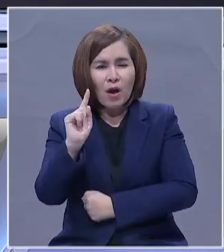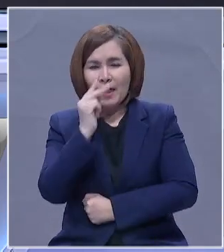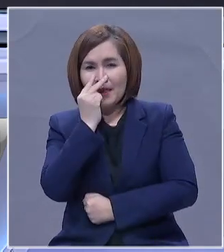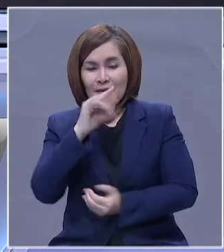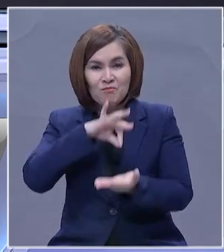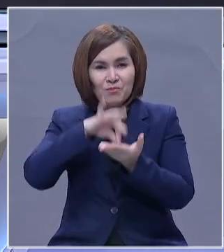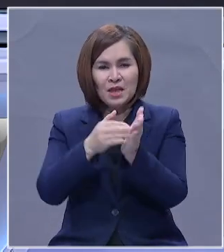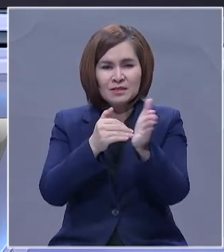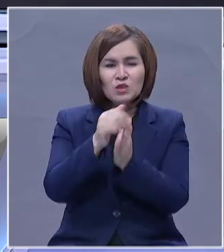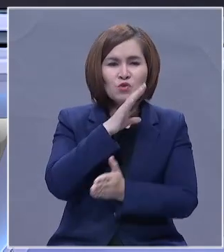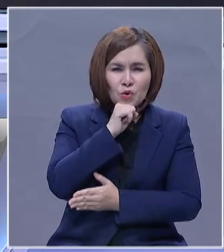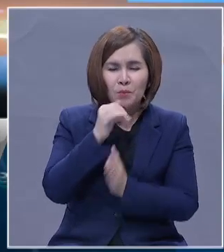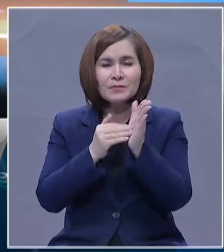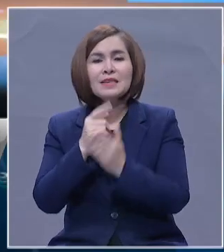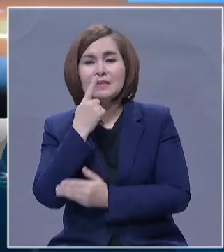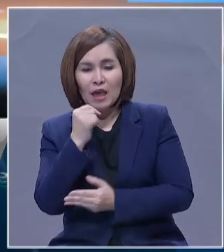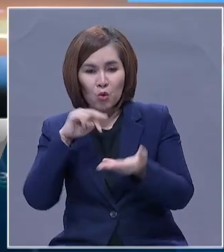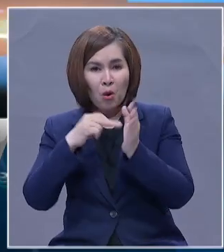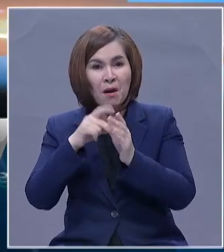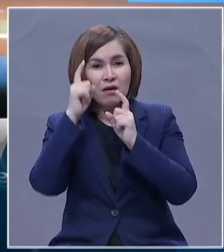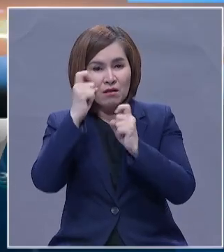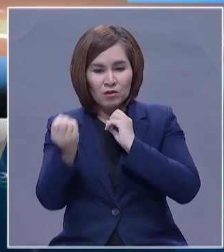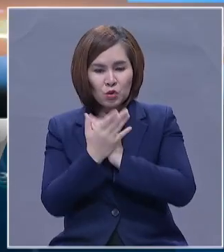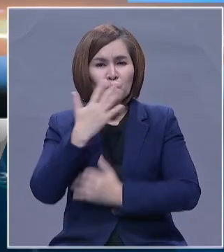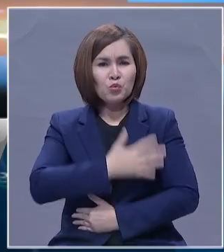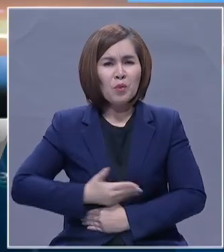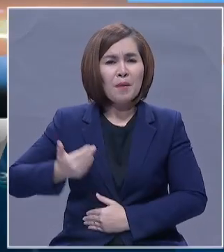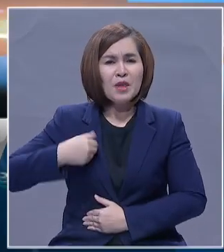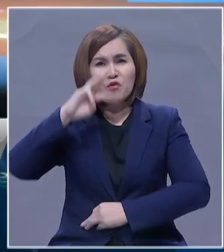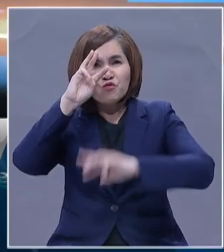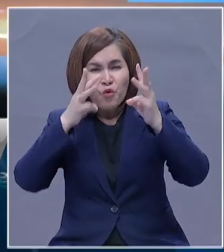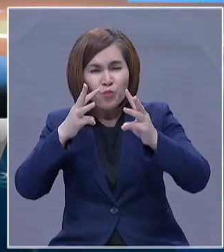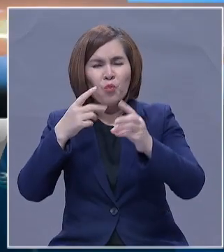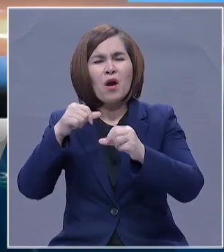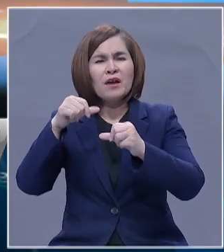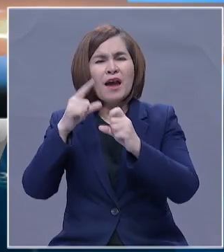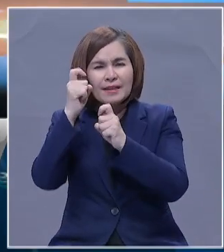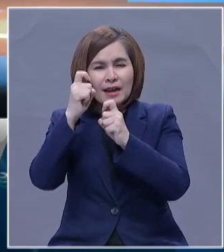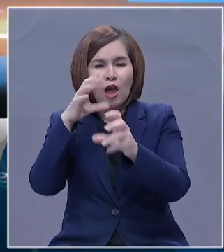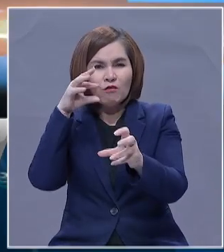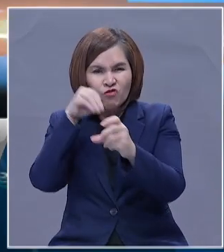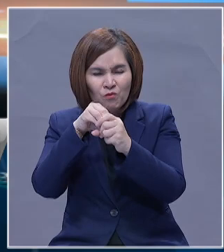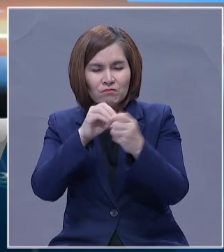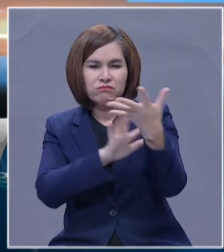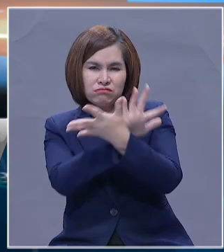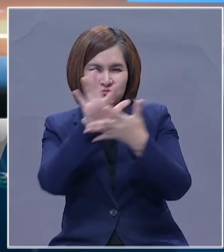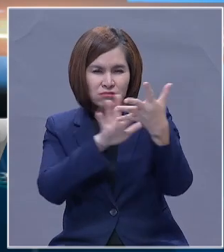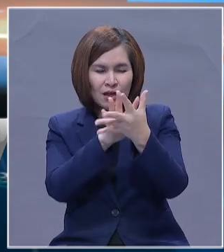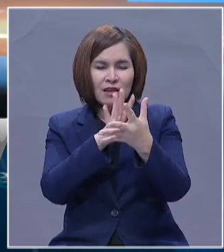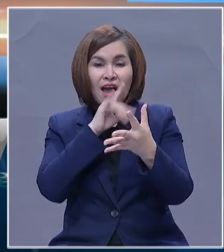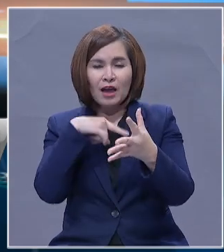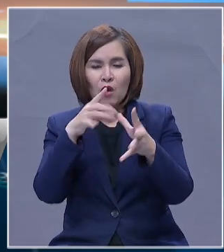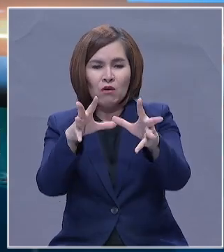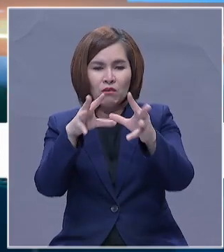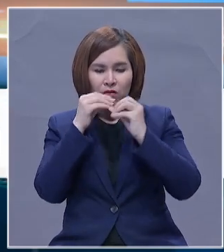ส้มเป็นสีแดงมันคือฝุ่นพิษไม่ได้มีแค่ฝุ่นแต่มันมีสารอันตรายต่างๆที่มันแทรกอยู่ในนั้นด้วยและทำให้ร่างกายของเรา